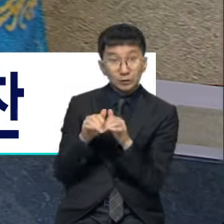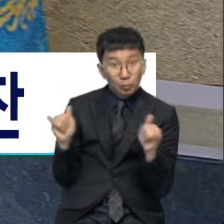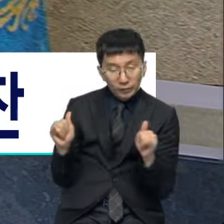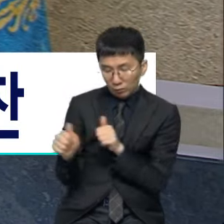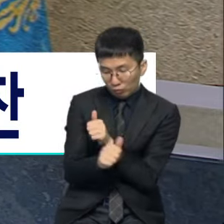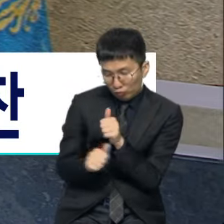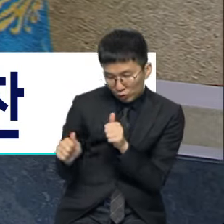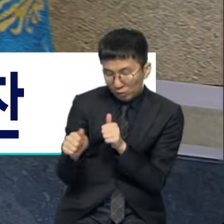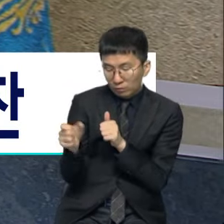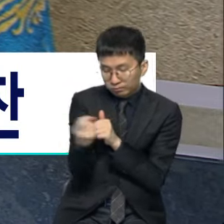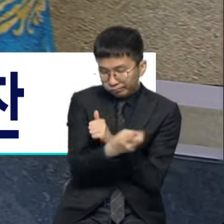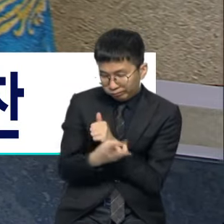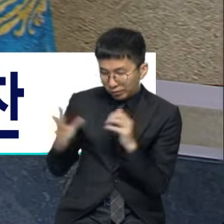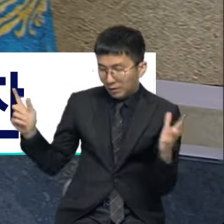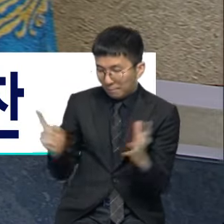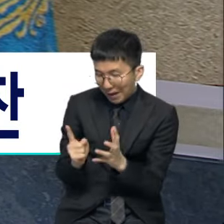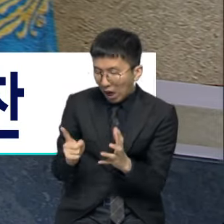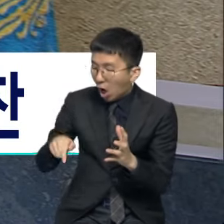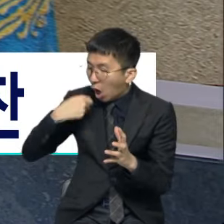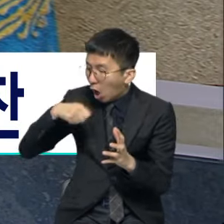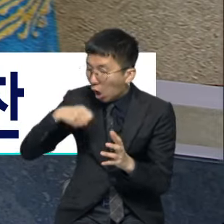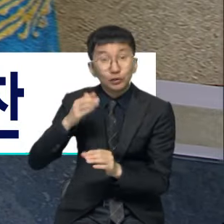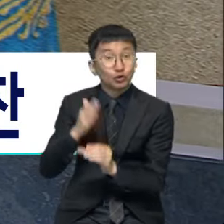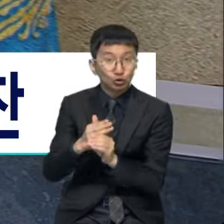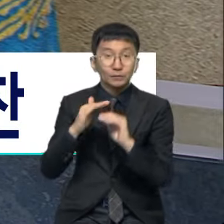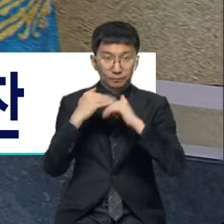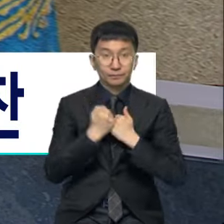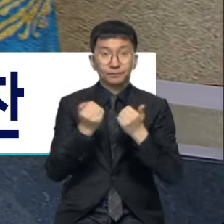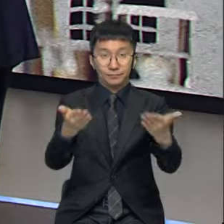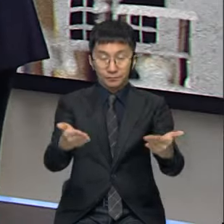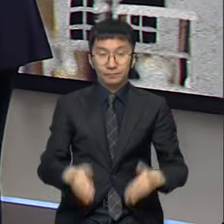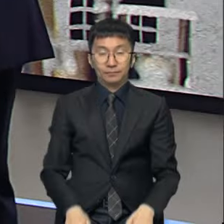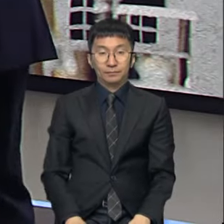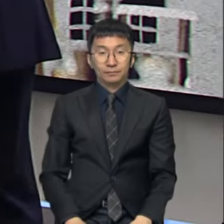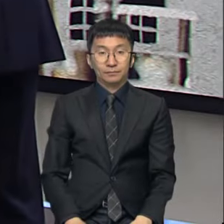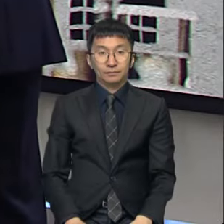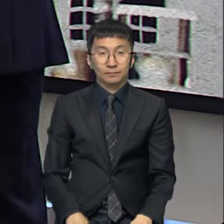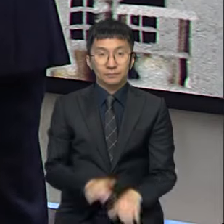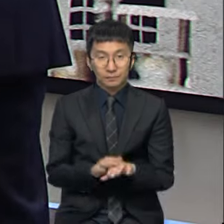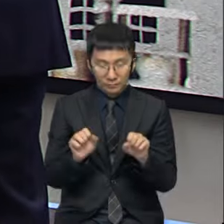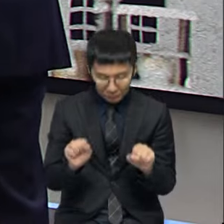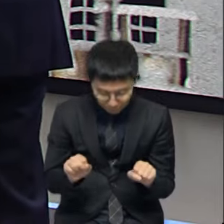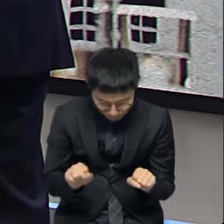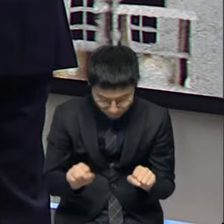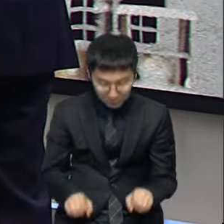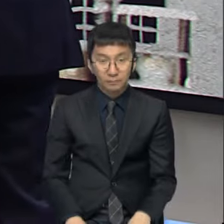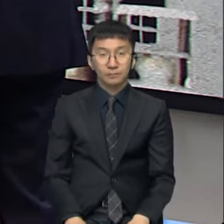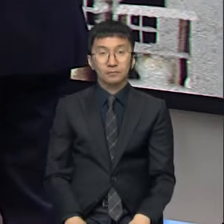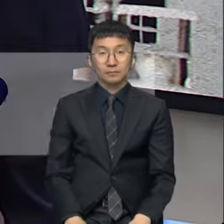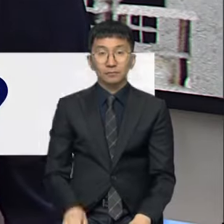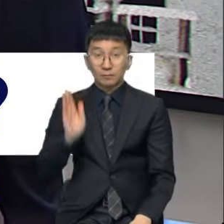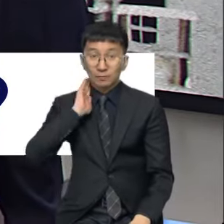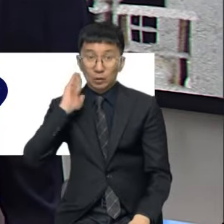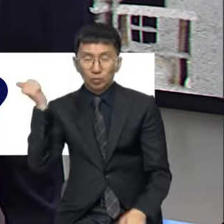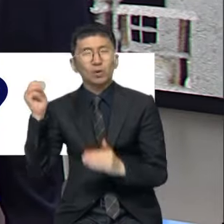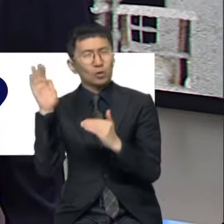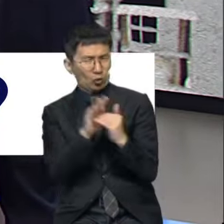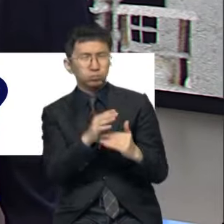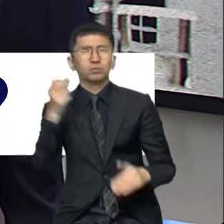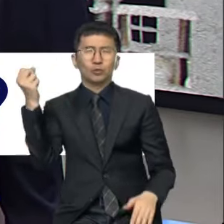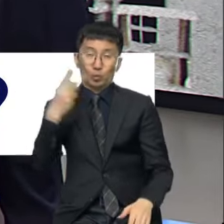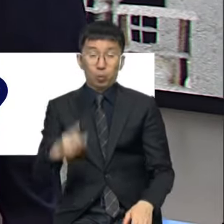있습니다. 현장 취재기자 연결해서 자세한 이야기 들어보겠습니다. 자, 이한석 기자, 예상대로 대통령이 또다시 거부권을